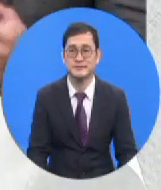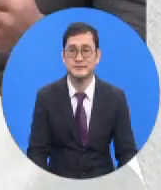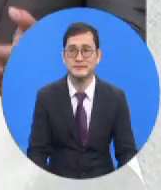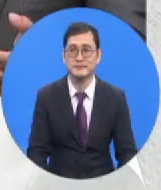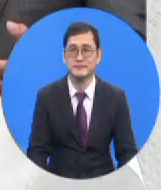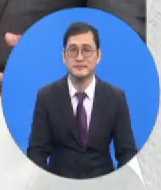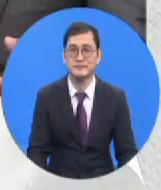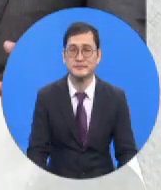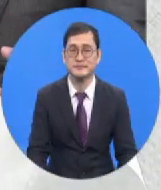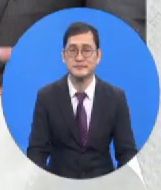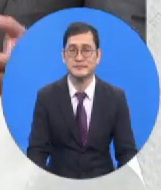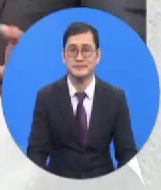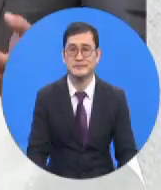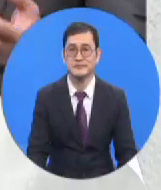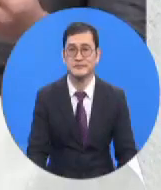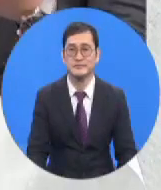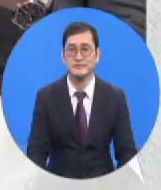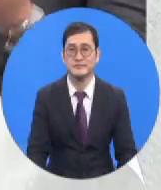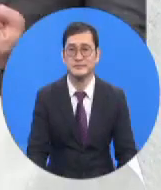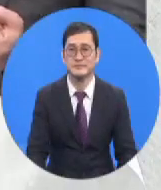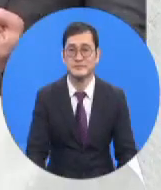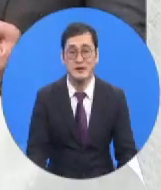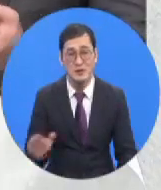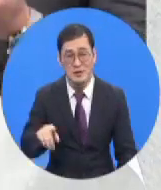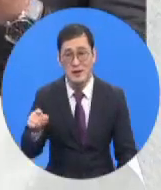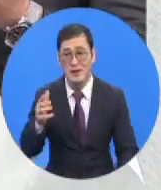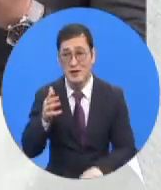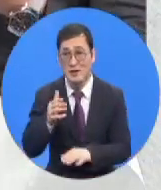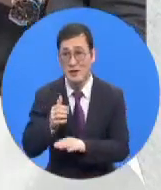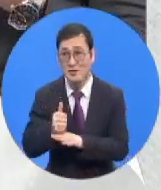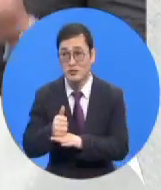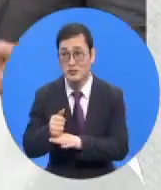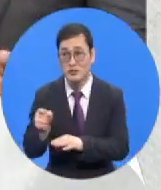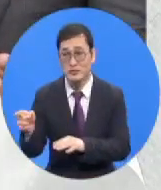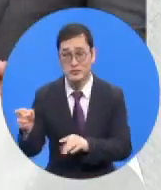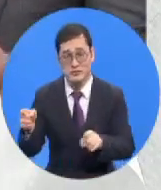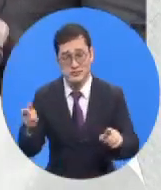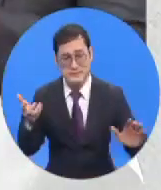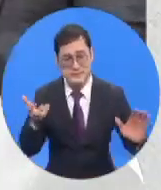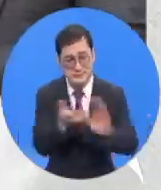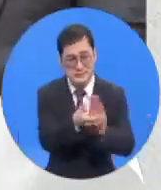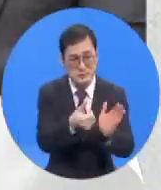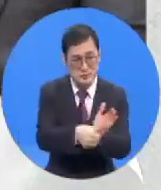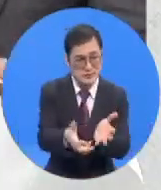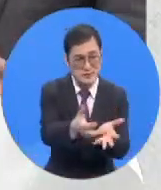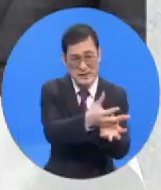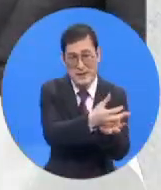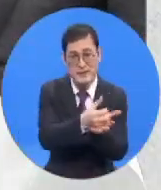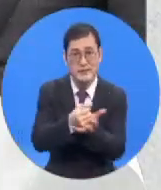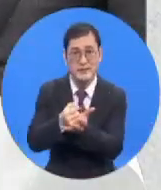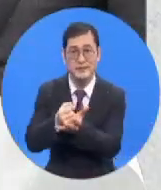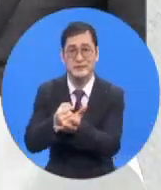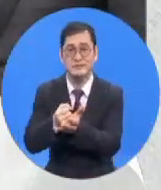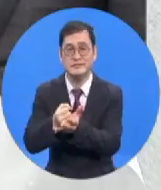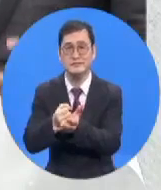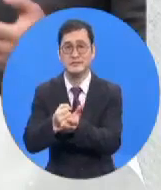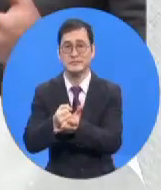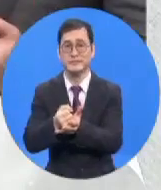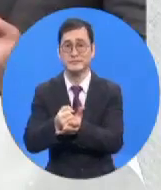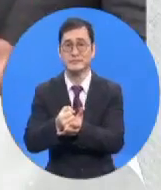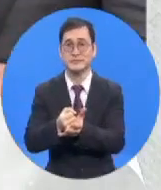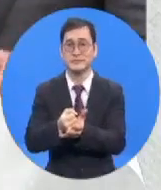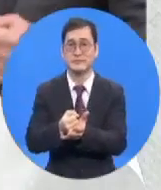근데 압수수색 영장으로 해가지고 받으면은 그 자료는 재판에 밖에 사용 못하기 때문에 이건 오히려 안 된다. 그런 논란들이 벌어졌었죠.